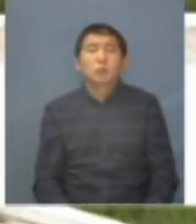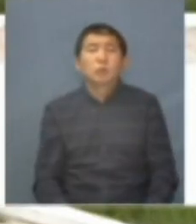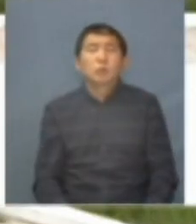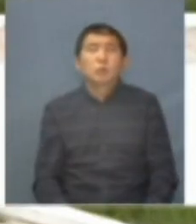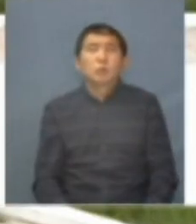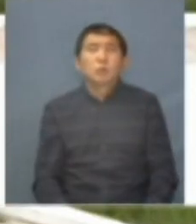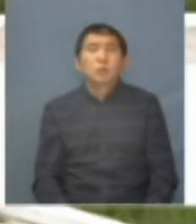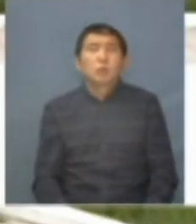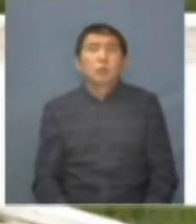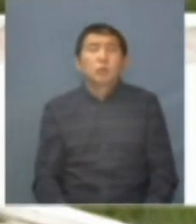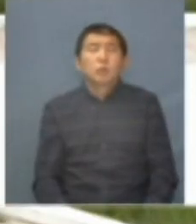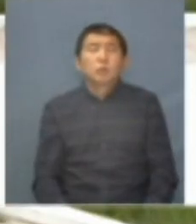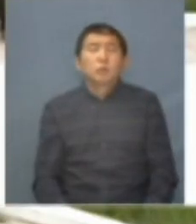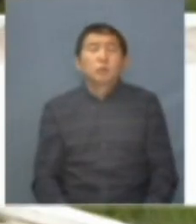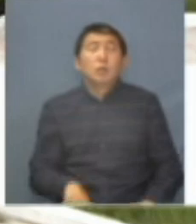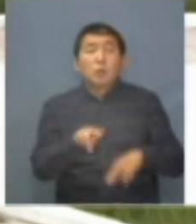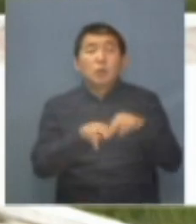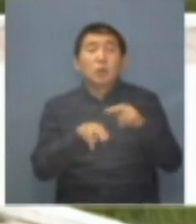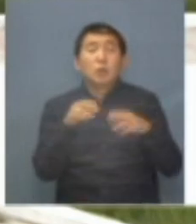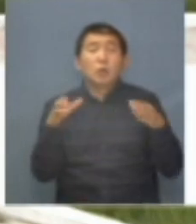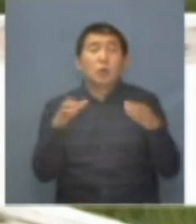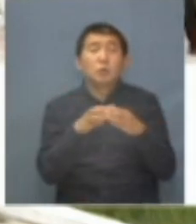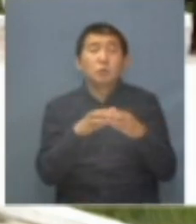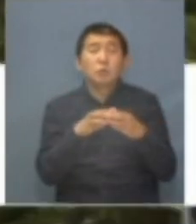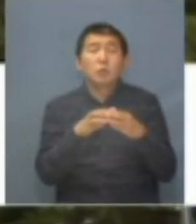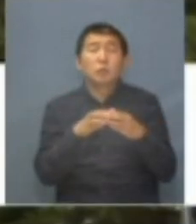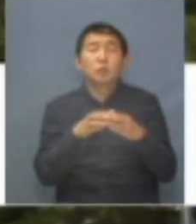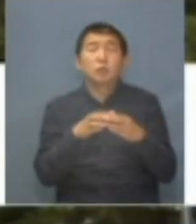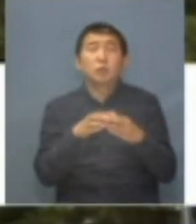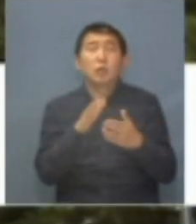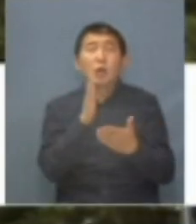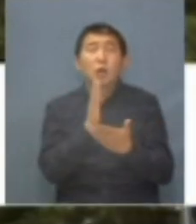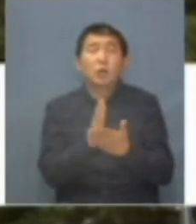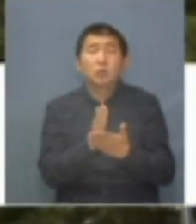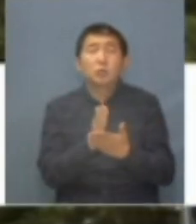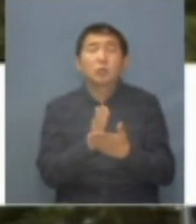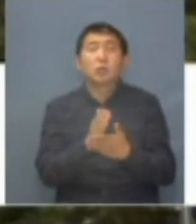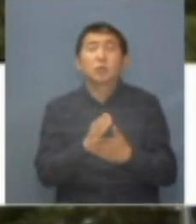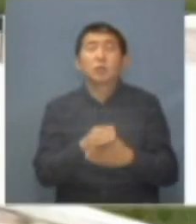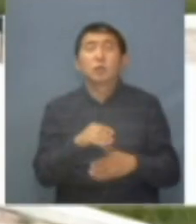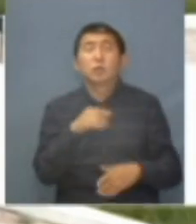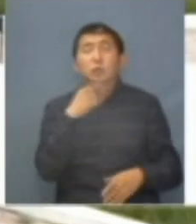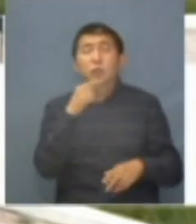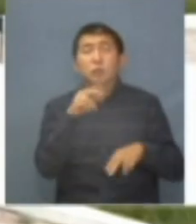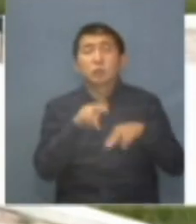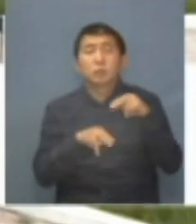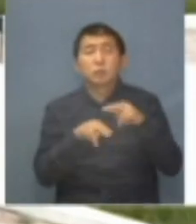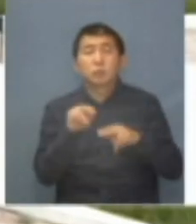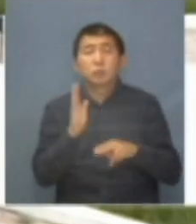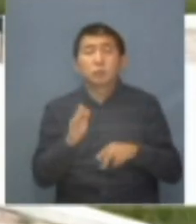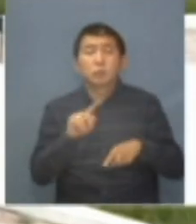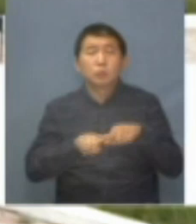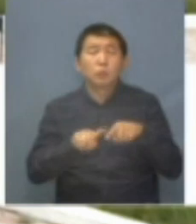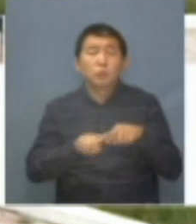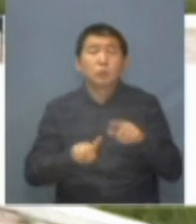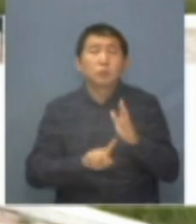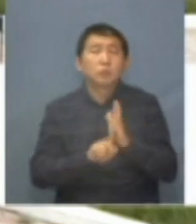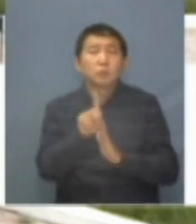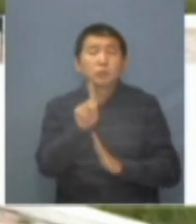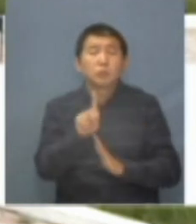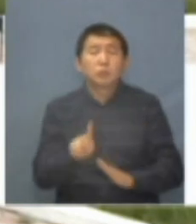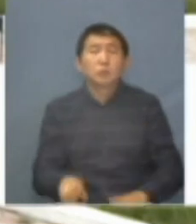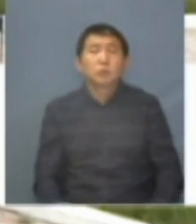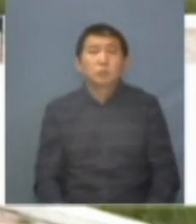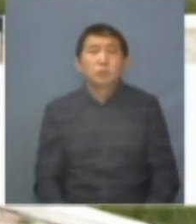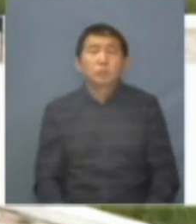жолы. Мердігер анықталды. Қазір уақытта дайындық жұмыстары жүргізілуде. Бізде 91 жылы салынған екі күйгіз үйіміз болған ол жерде. Ол күйгіз үйлерді